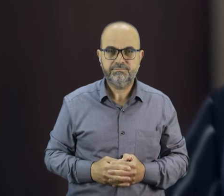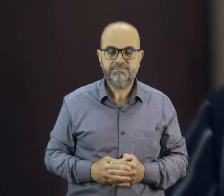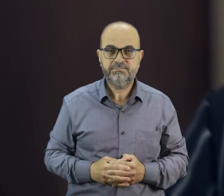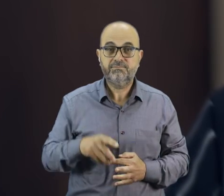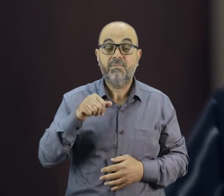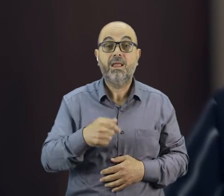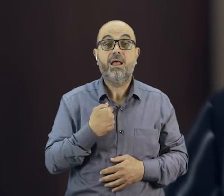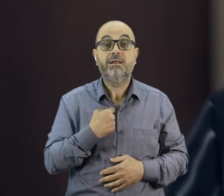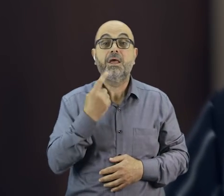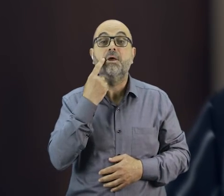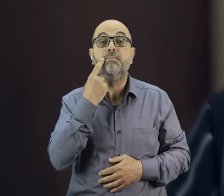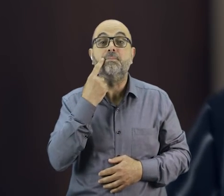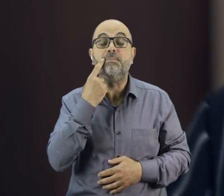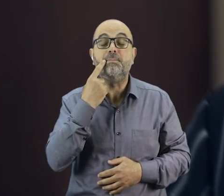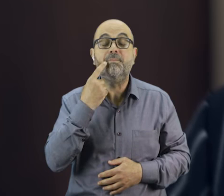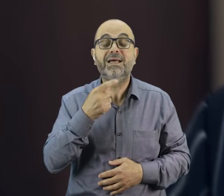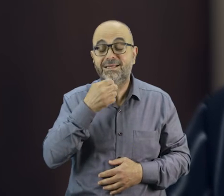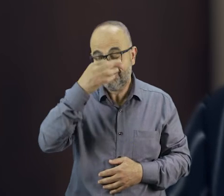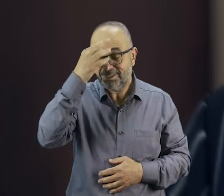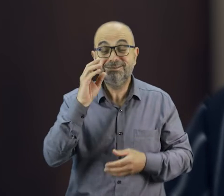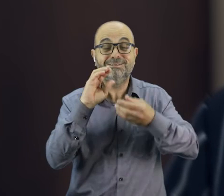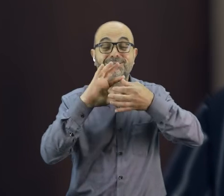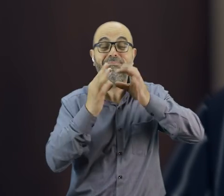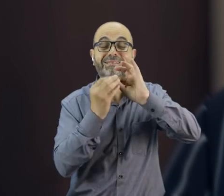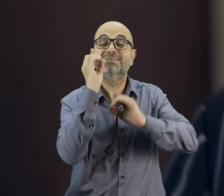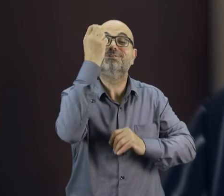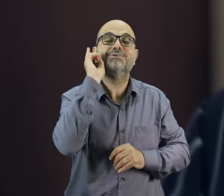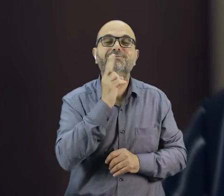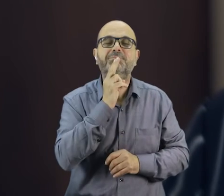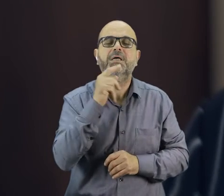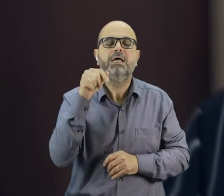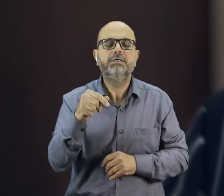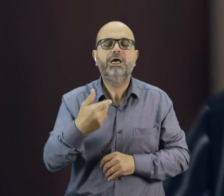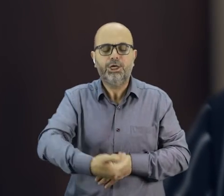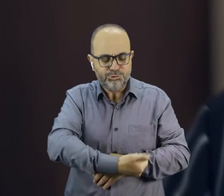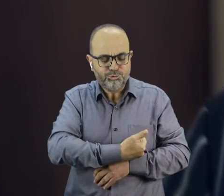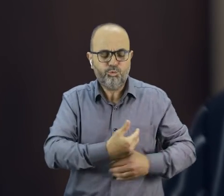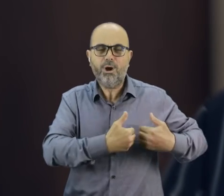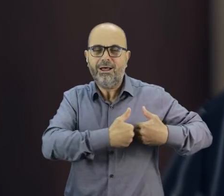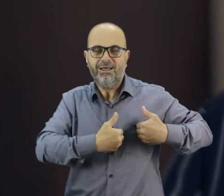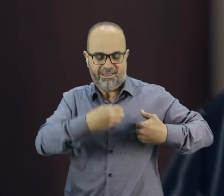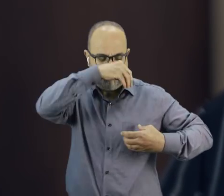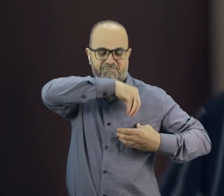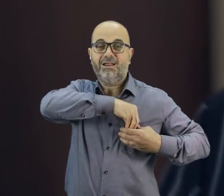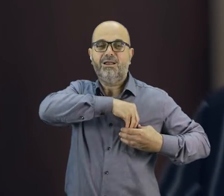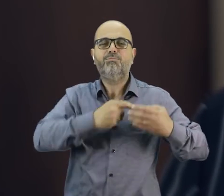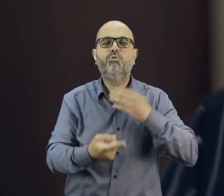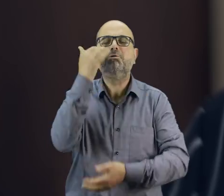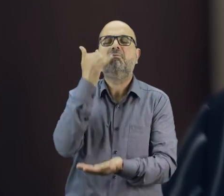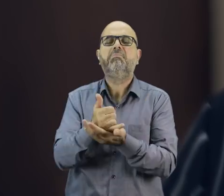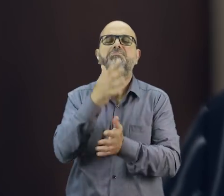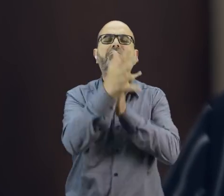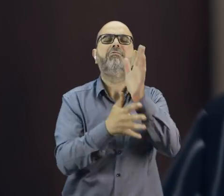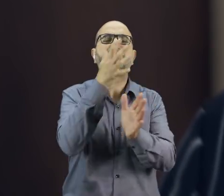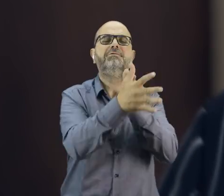أم الصم للمجتمع، جمعية أطفالنا للصم هي في القلب وهي الرائدة في مجال